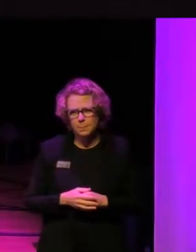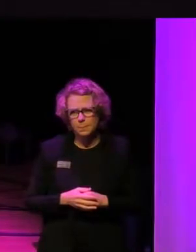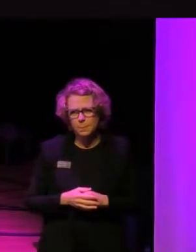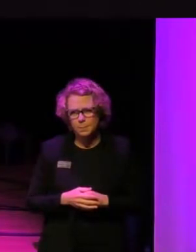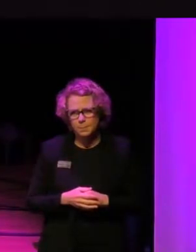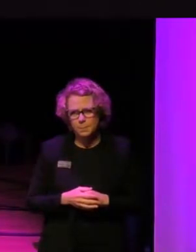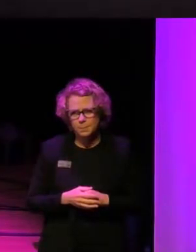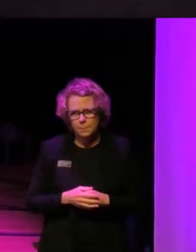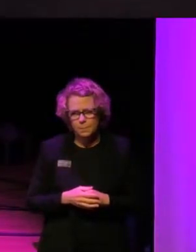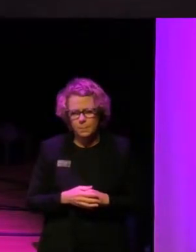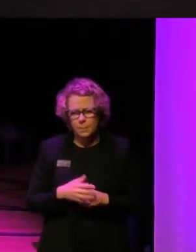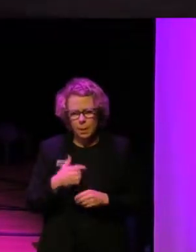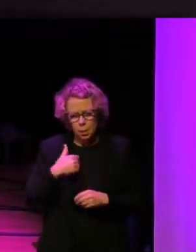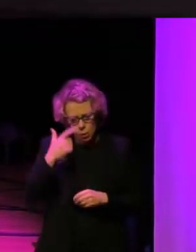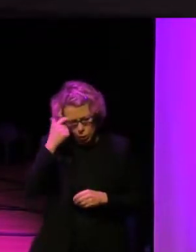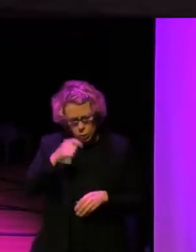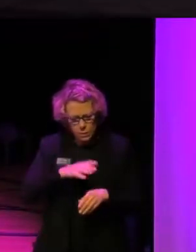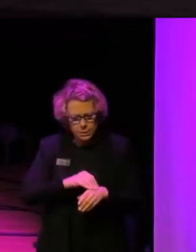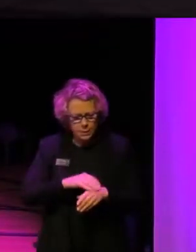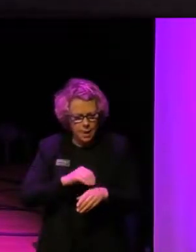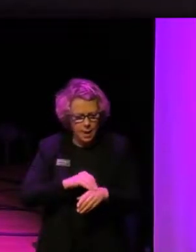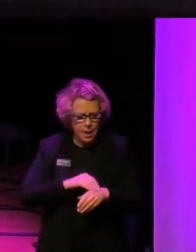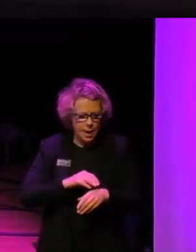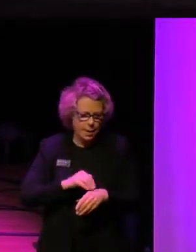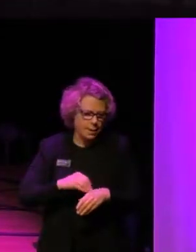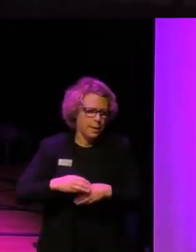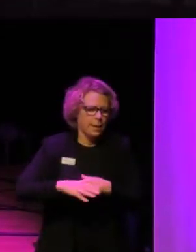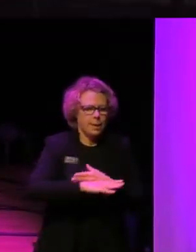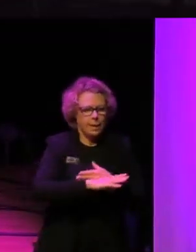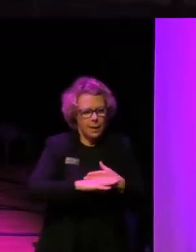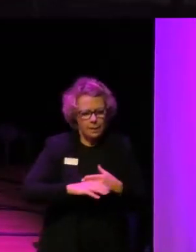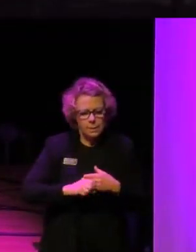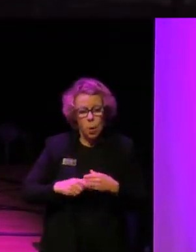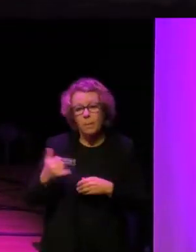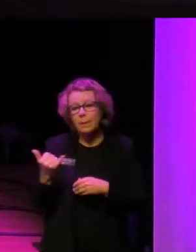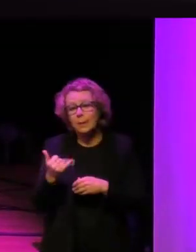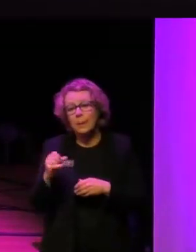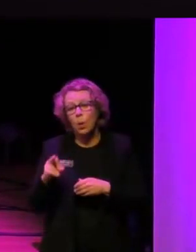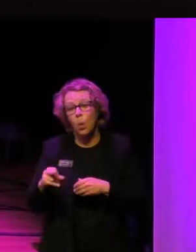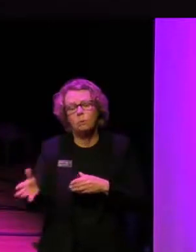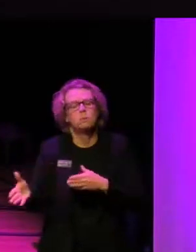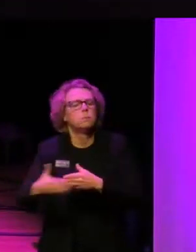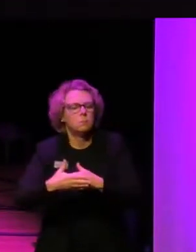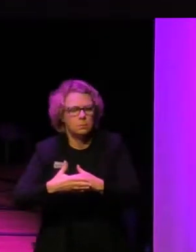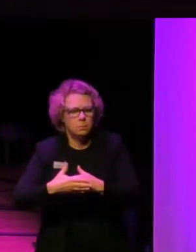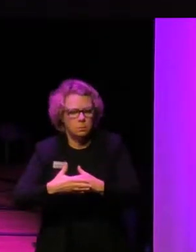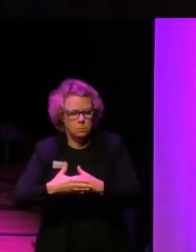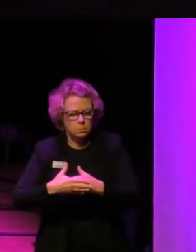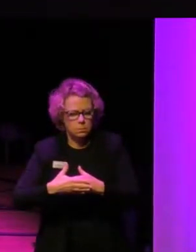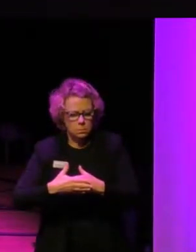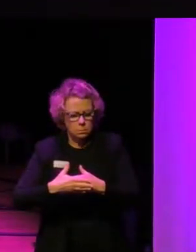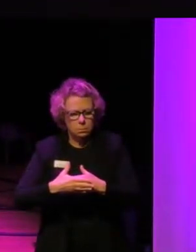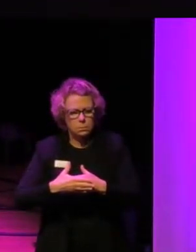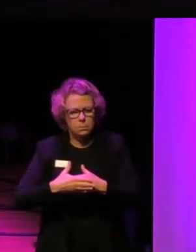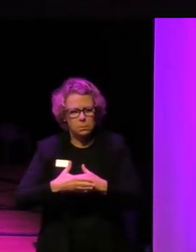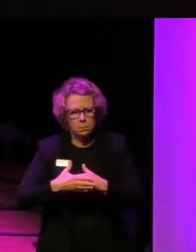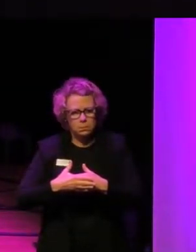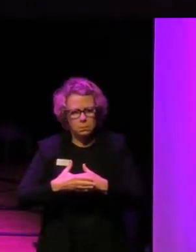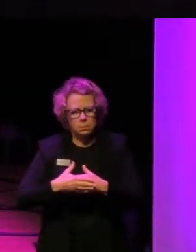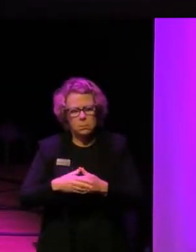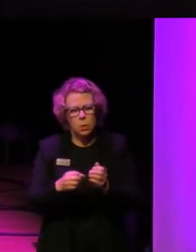Jag tror att Sveriges gränser kommer vara stängda om 10 år, för att det har